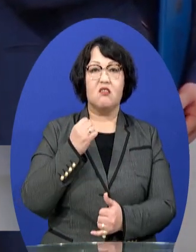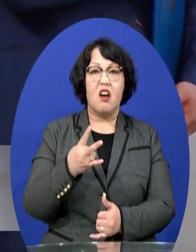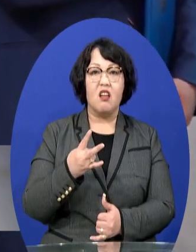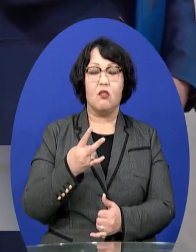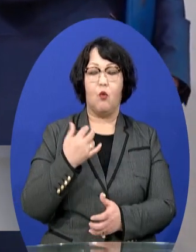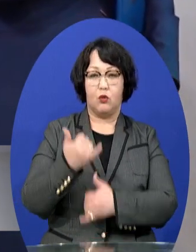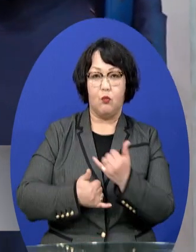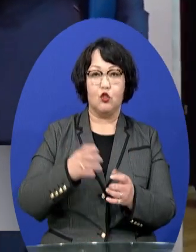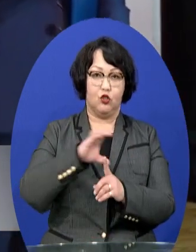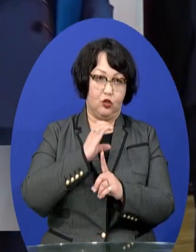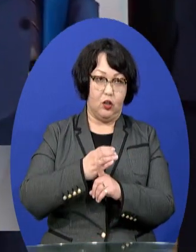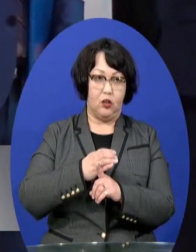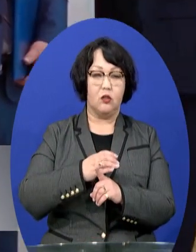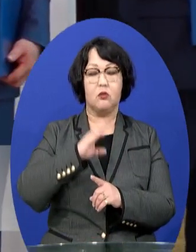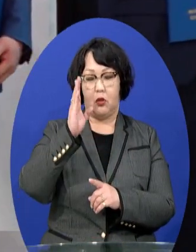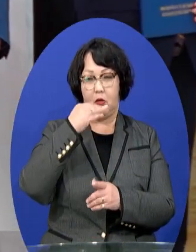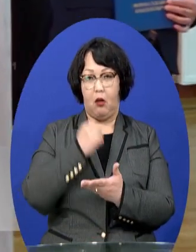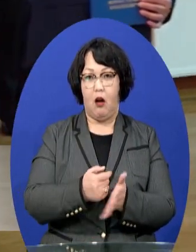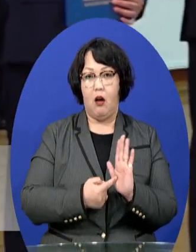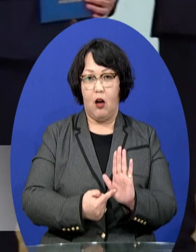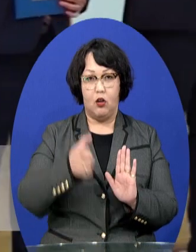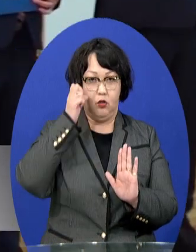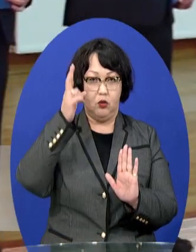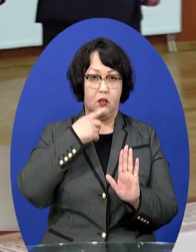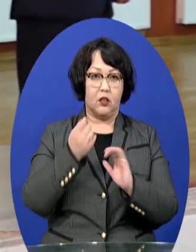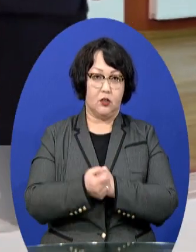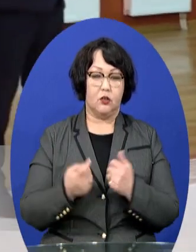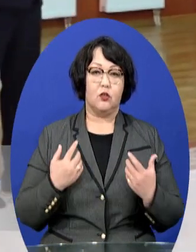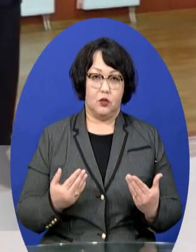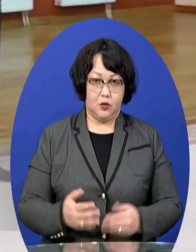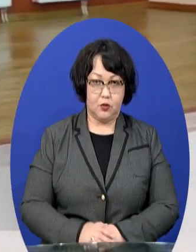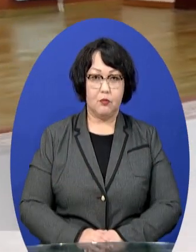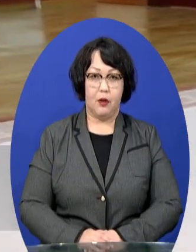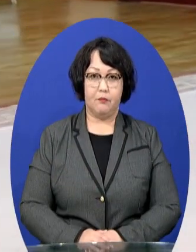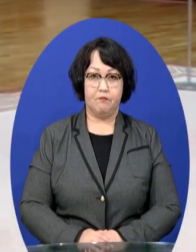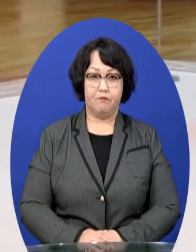бат нотолж хэмээн ерөнхийлөгч яслын үеэр хэлсэн үгэндээ онцллоо.